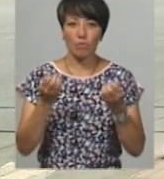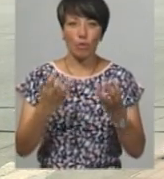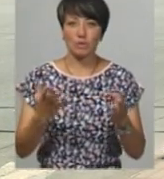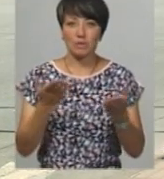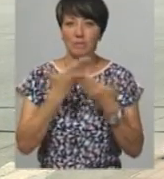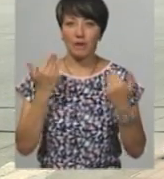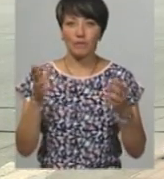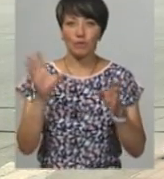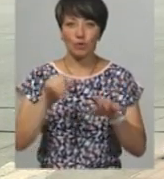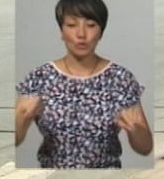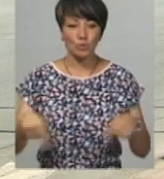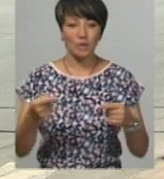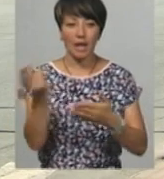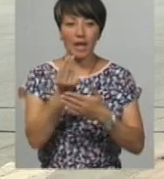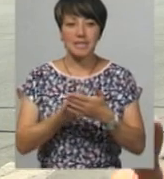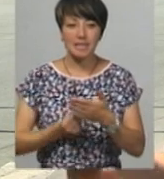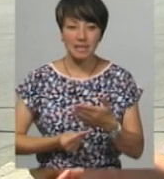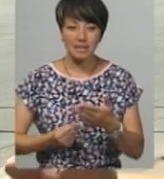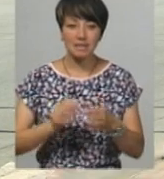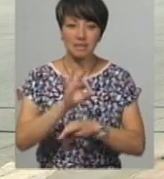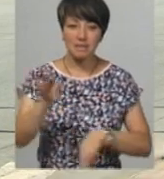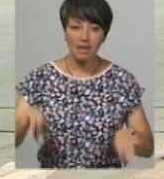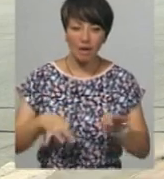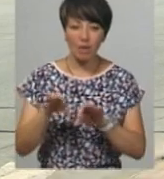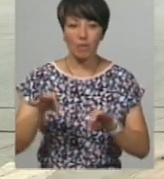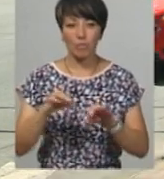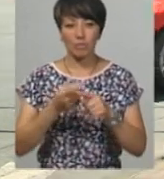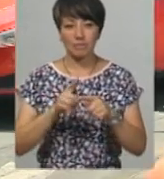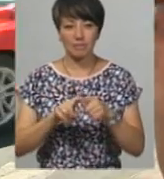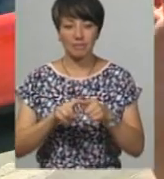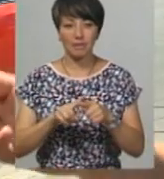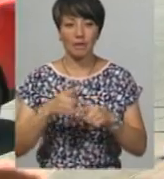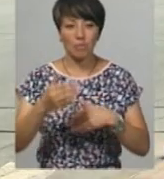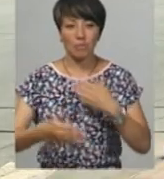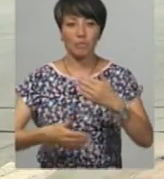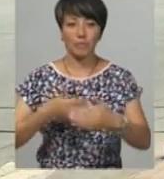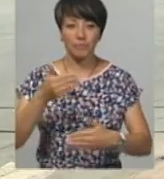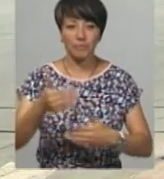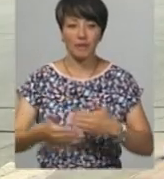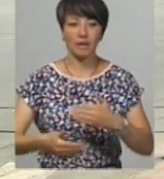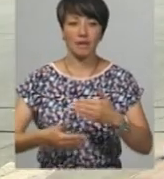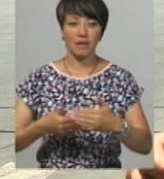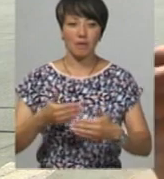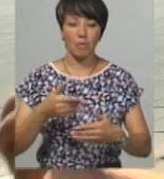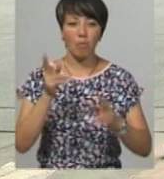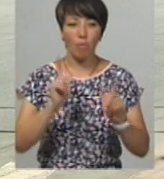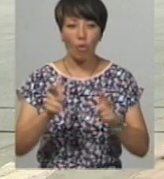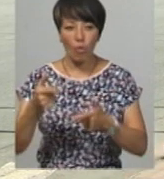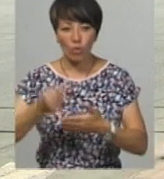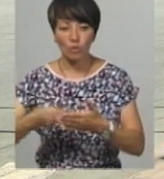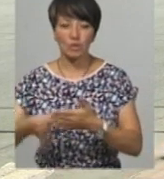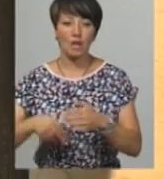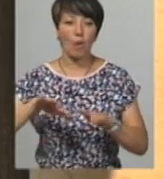повітря, із повітря задається ескізи, потім ескізи обрисають чертежами, потім проходять всі станції погодження і